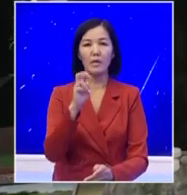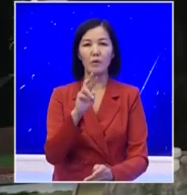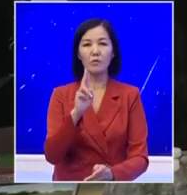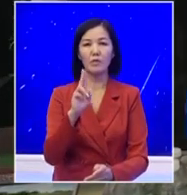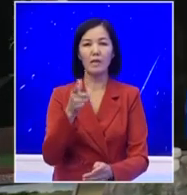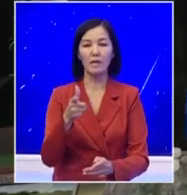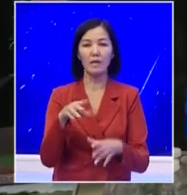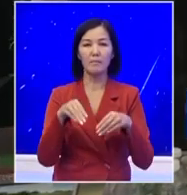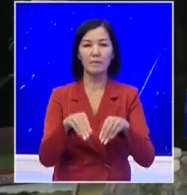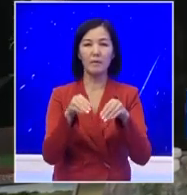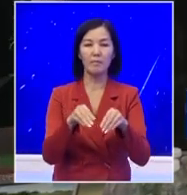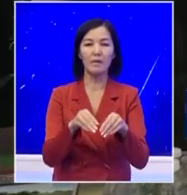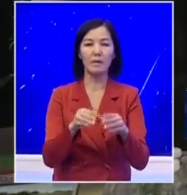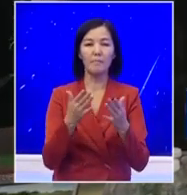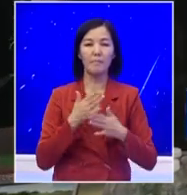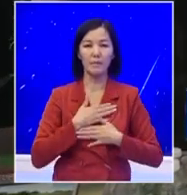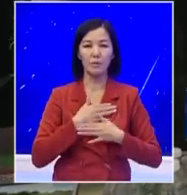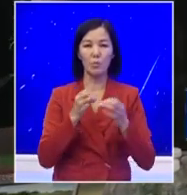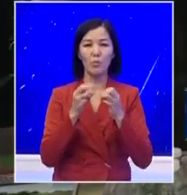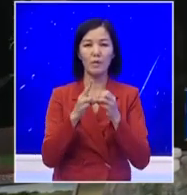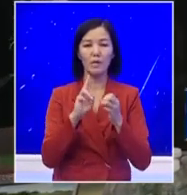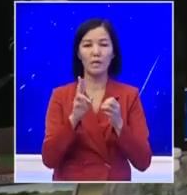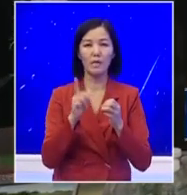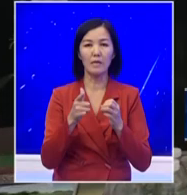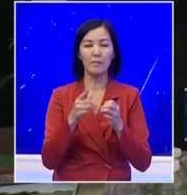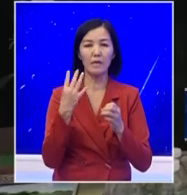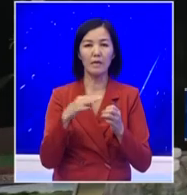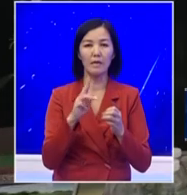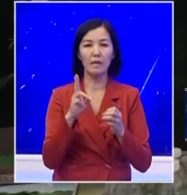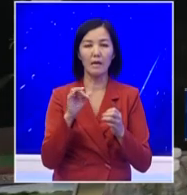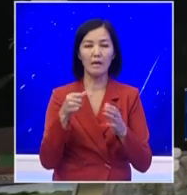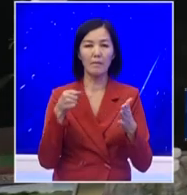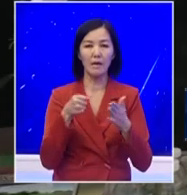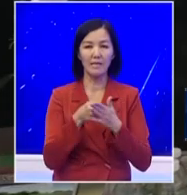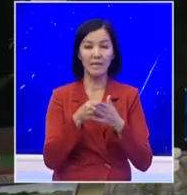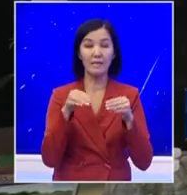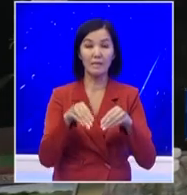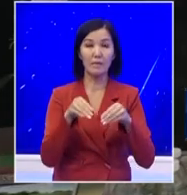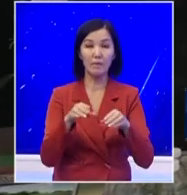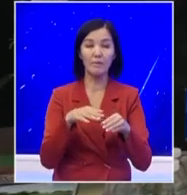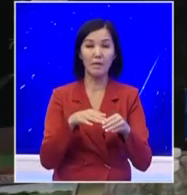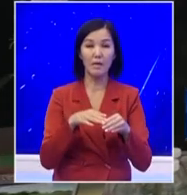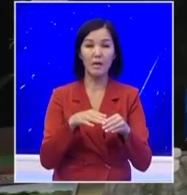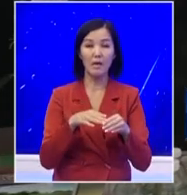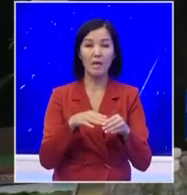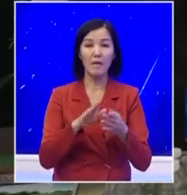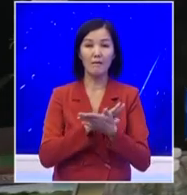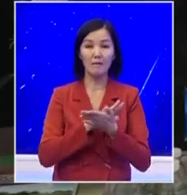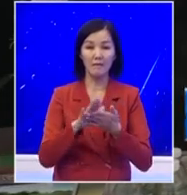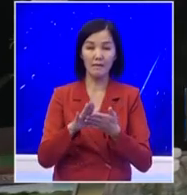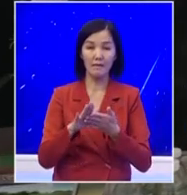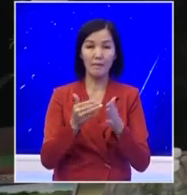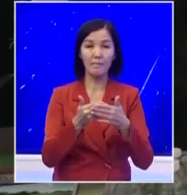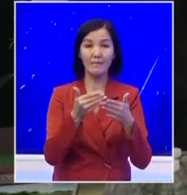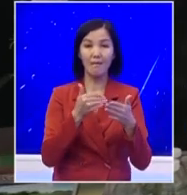1 гектарға. А біз 12 килограммдан 40 килограммға шейін себеміз. Өйткені бізді құмдар таза, олар алдын алады,